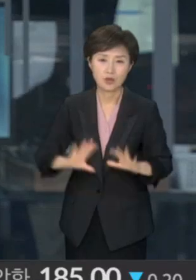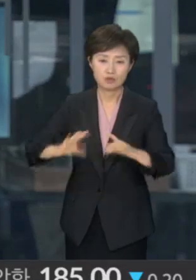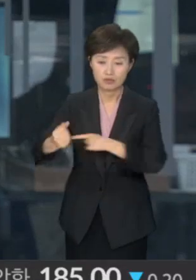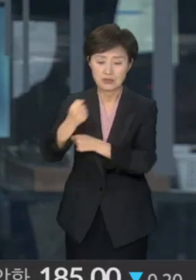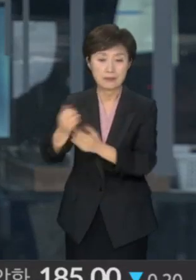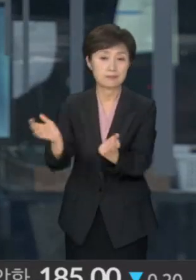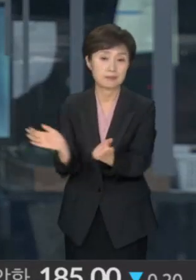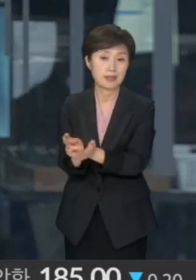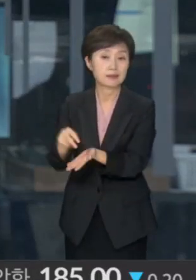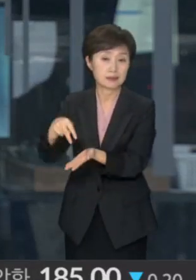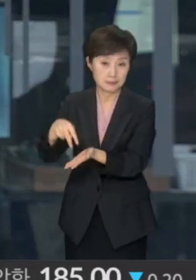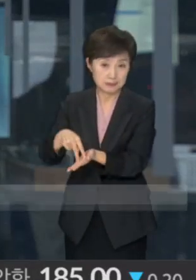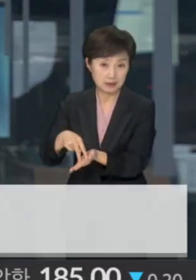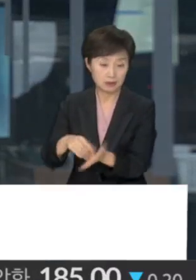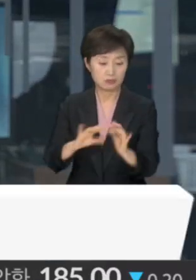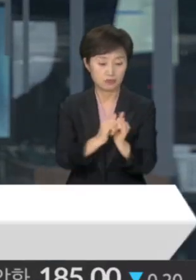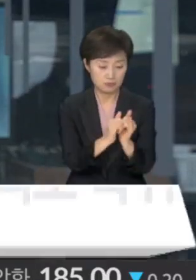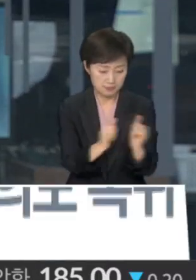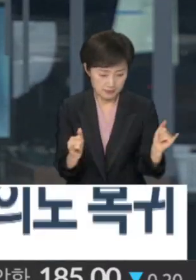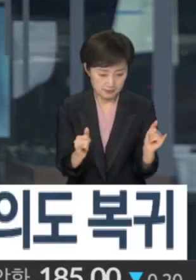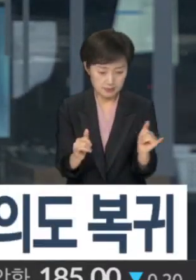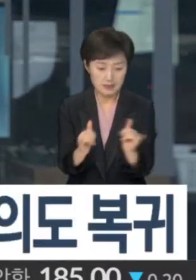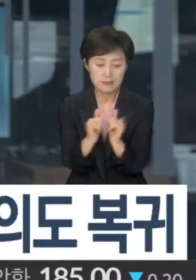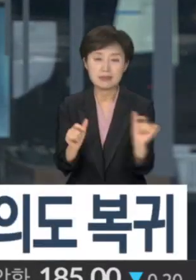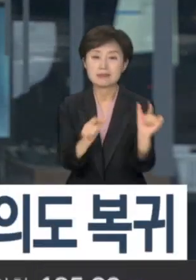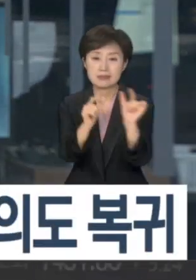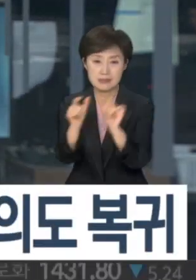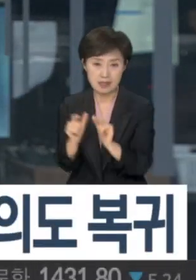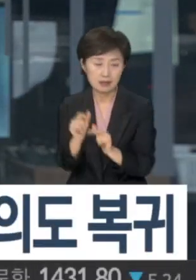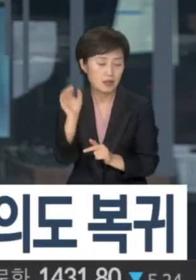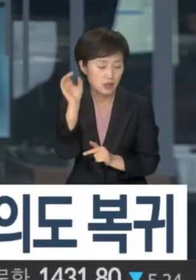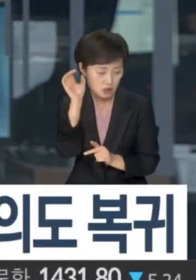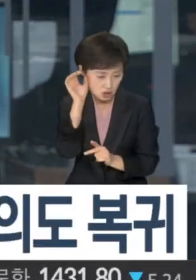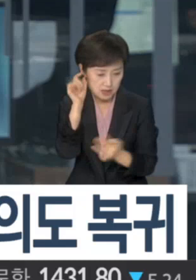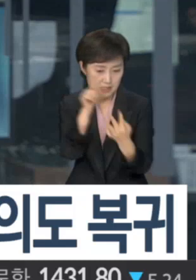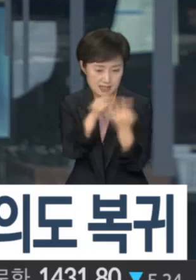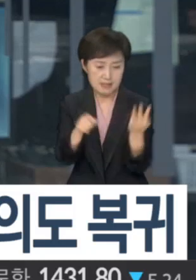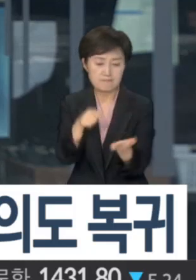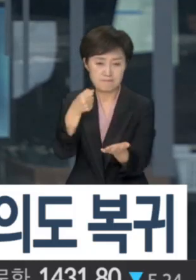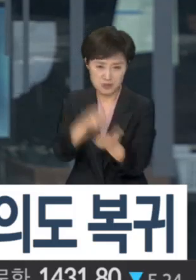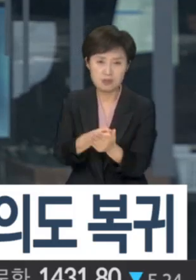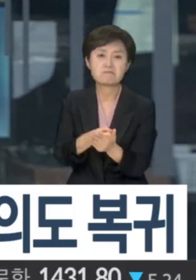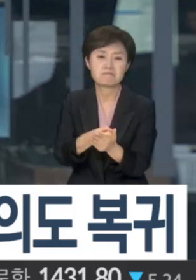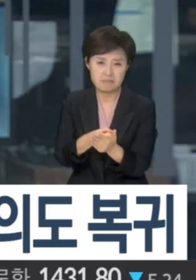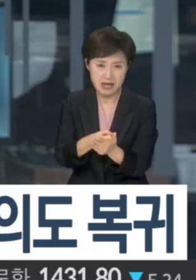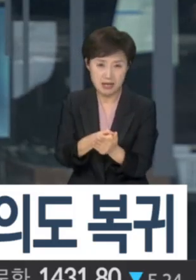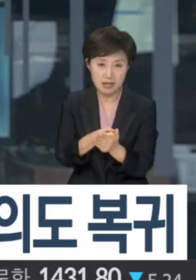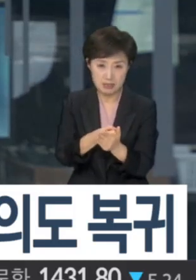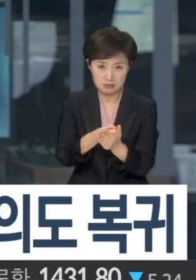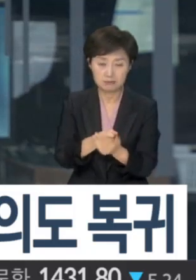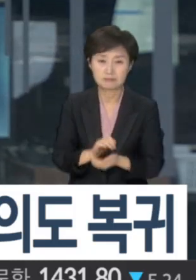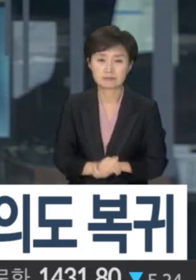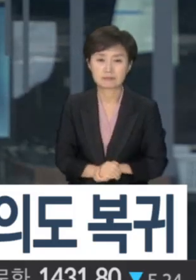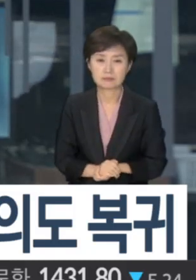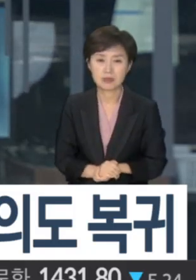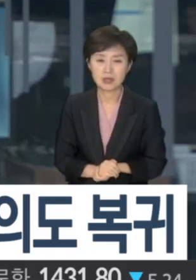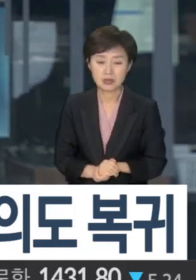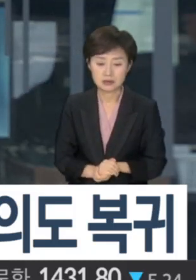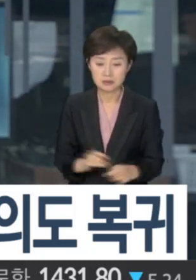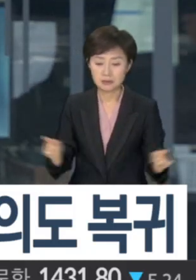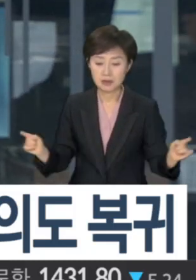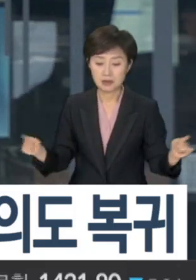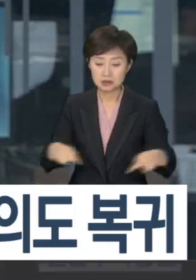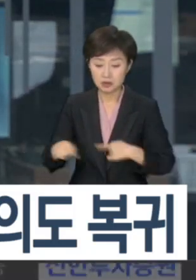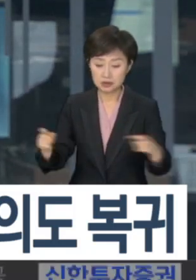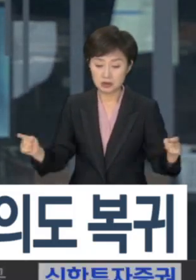네, 국민의힘이 국민 민생 경청을 당의 모토로 삼고 정쟁을 유발하는 현수막을 폐기하고 정쟁